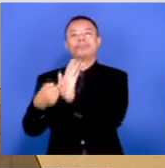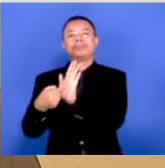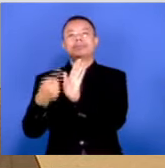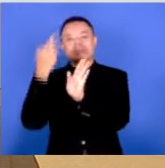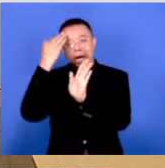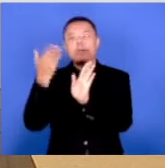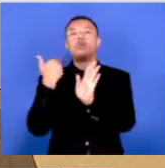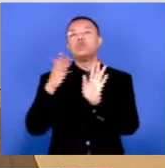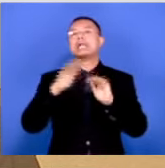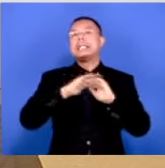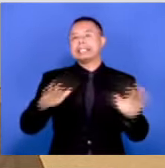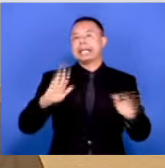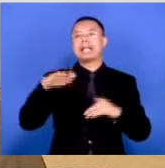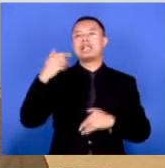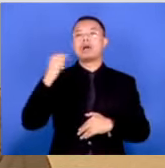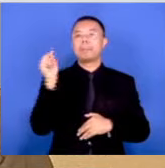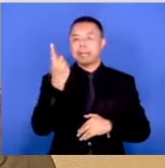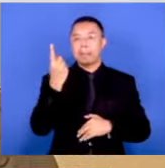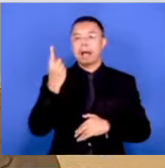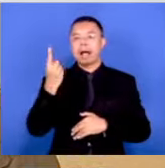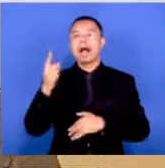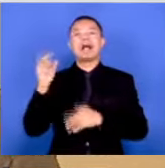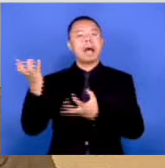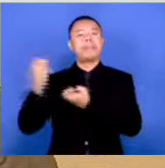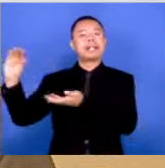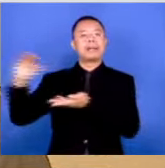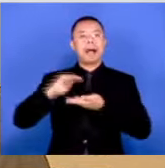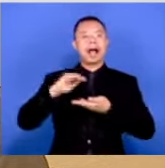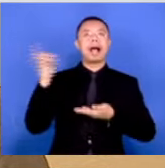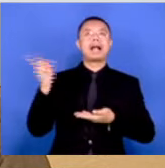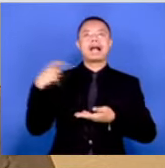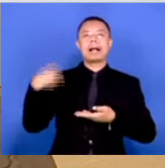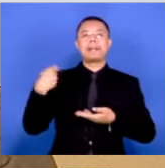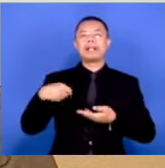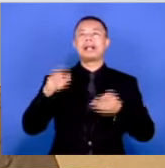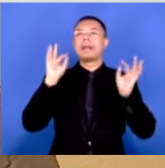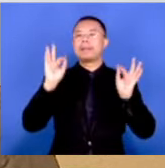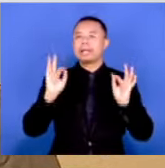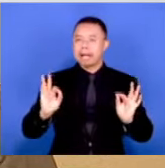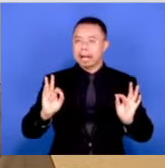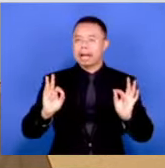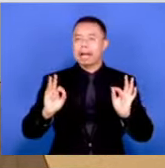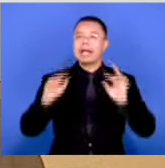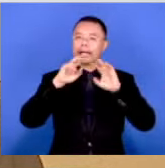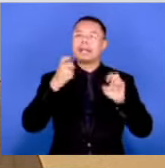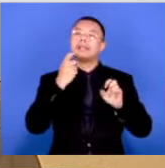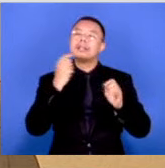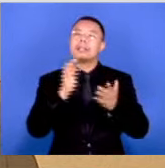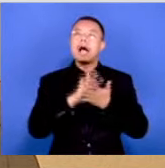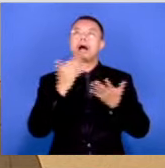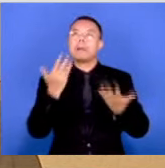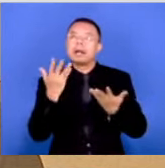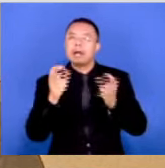sudah menyelesaikan tahun pertama hibah dari Kementerian Pendidikan Kebudayaan dan Riset Teknologi mengenai